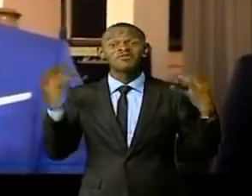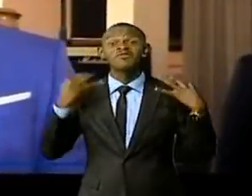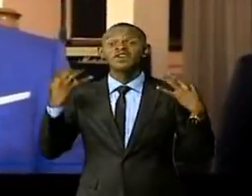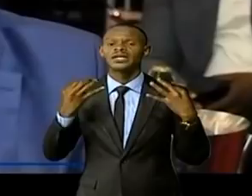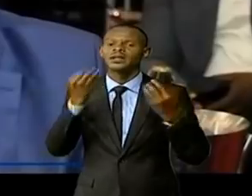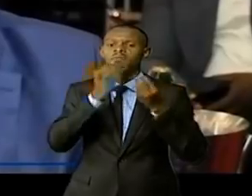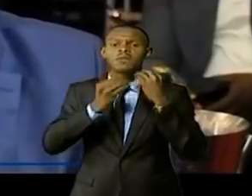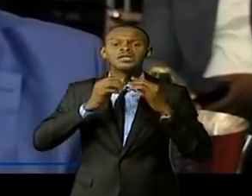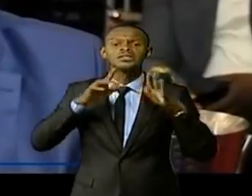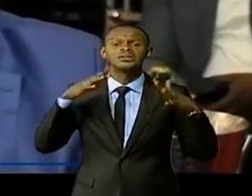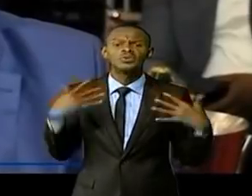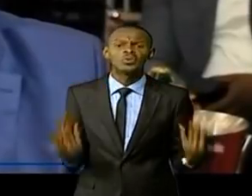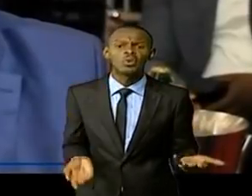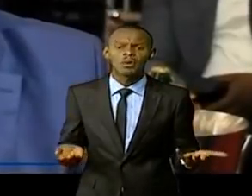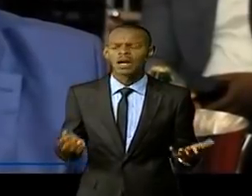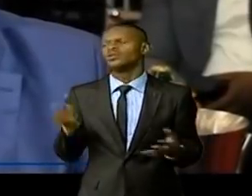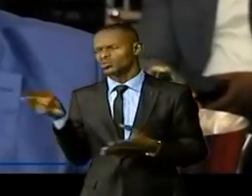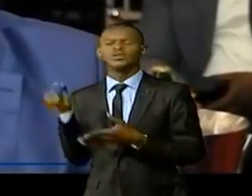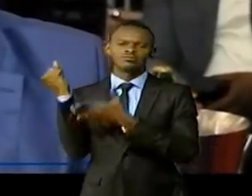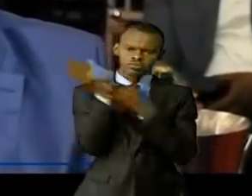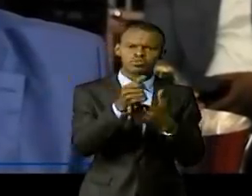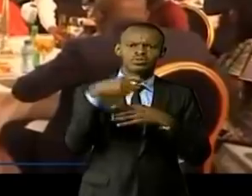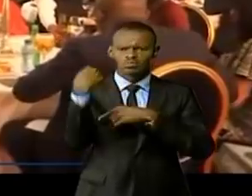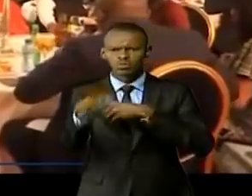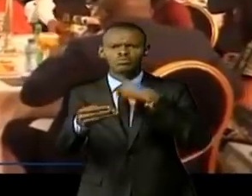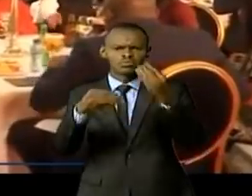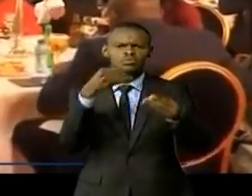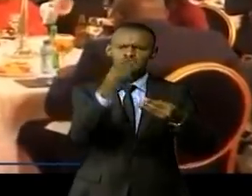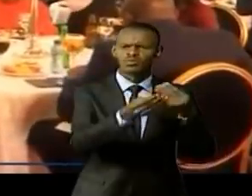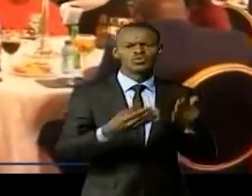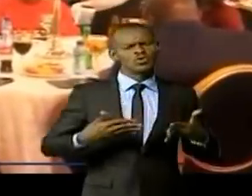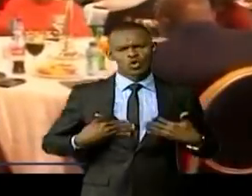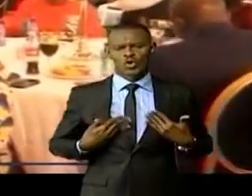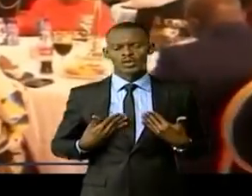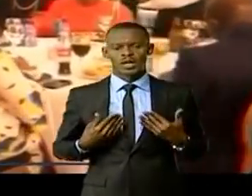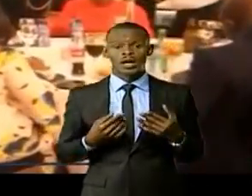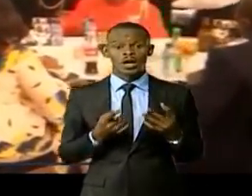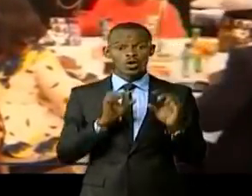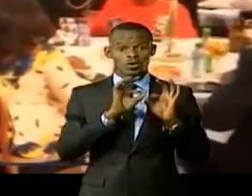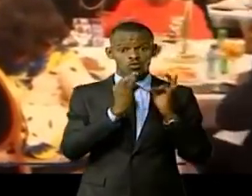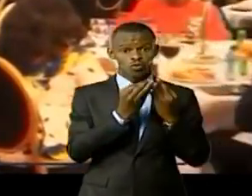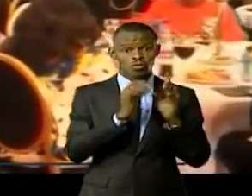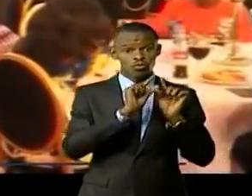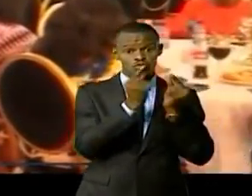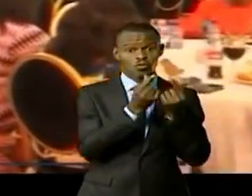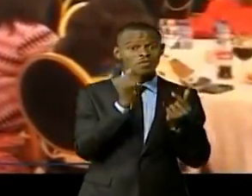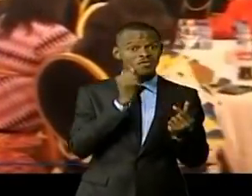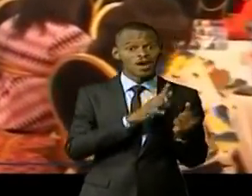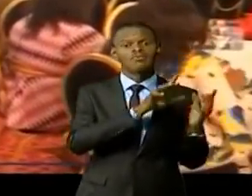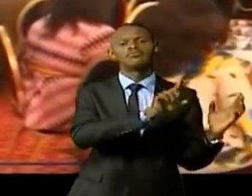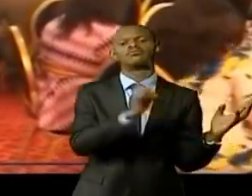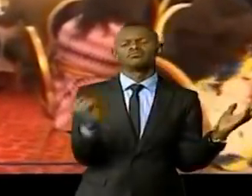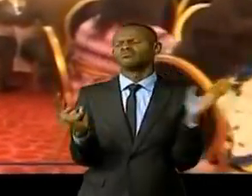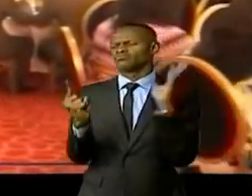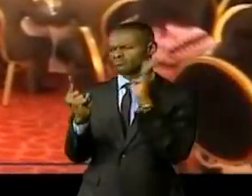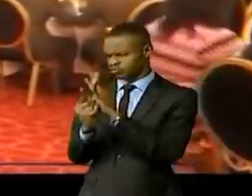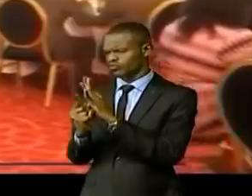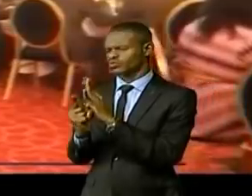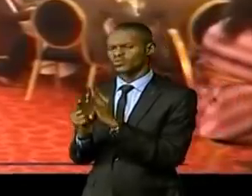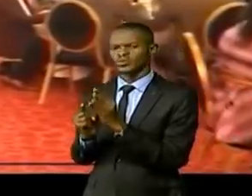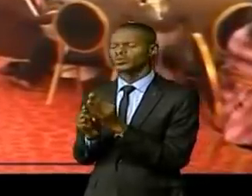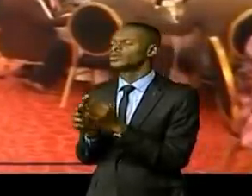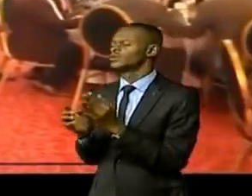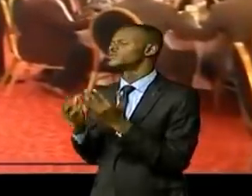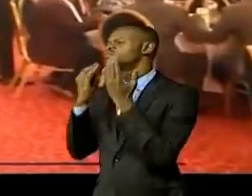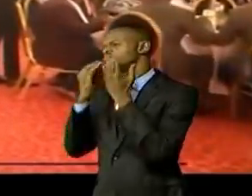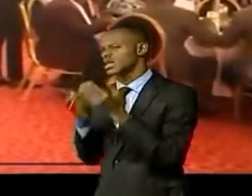le moment opportun pour soumettre leurs desiderata axés principalement sur l'amélioration de leurs conditions professionnelles. Quand les enfants